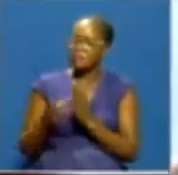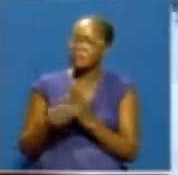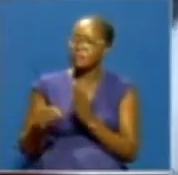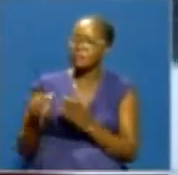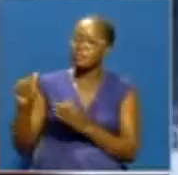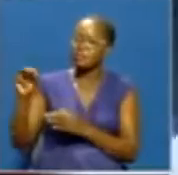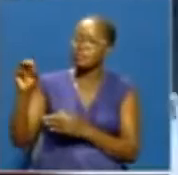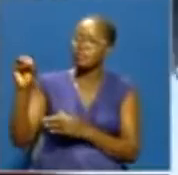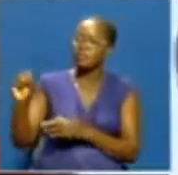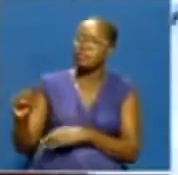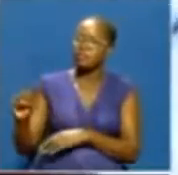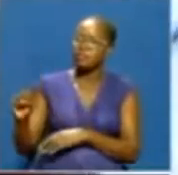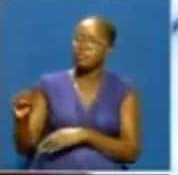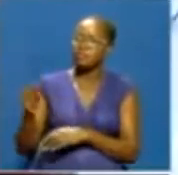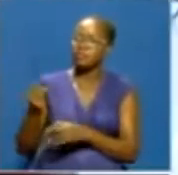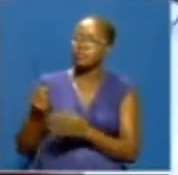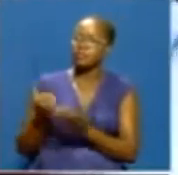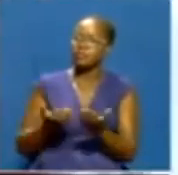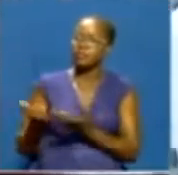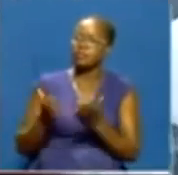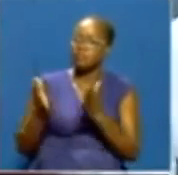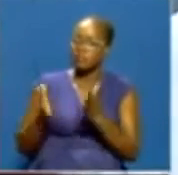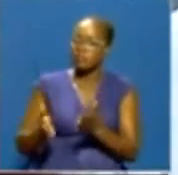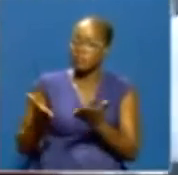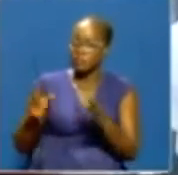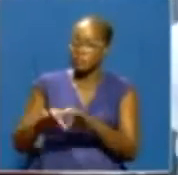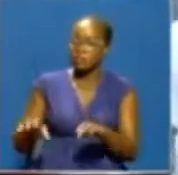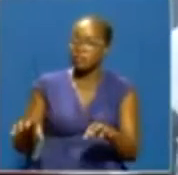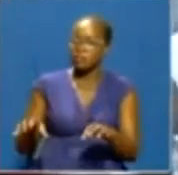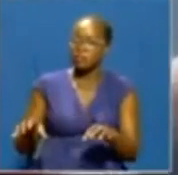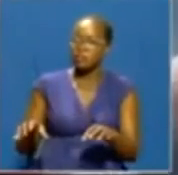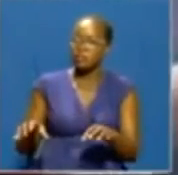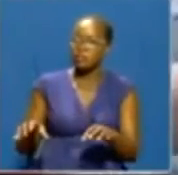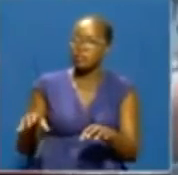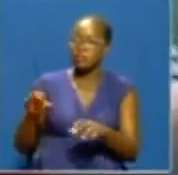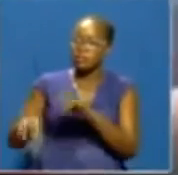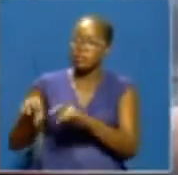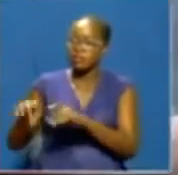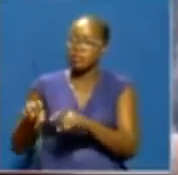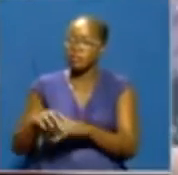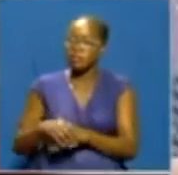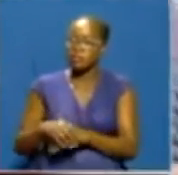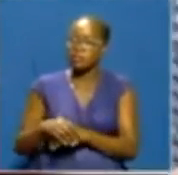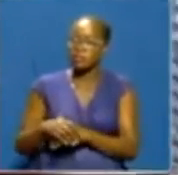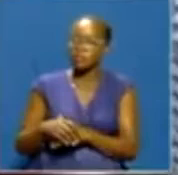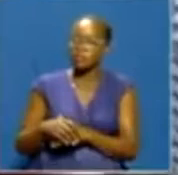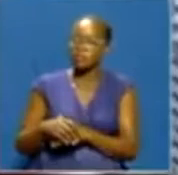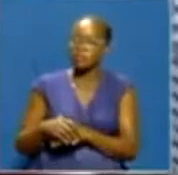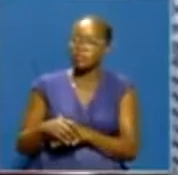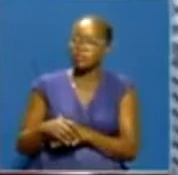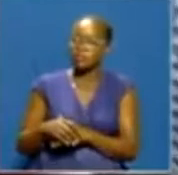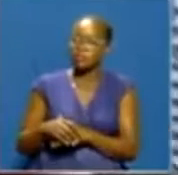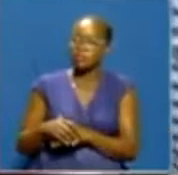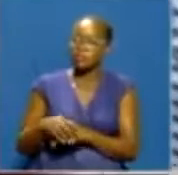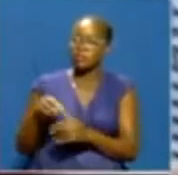Kiliungi, mimi ni mfanyi biashara hapa soko la Kongowea eneo la upande wa mitumba. Upande wa moto ulianzia